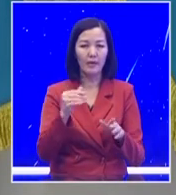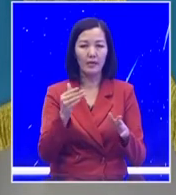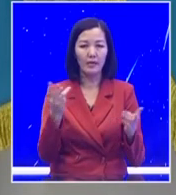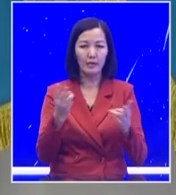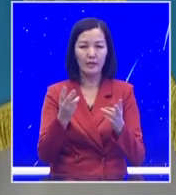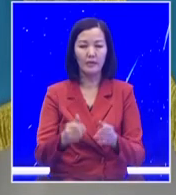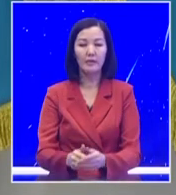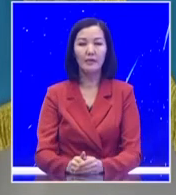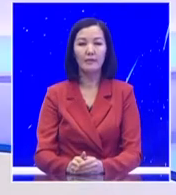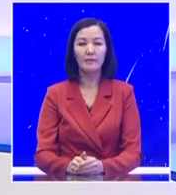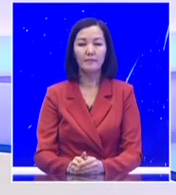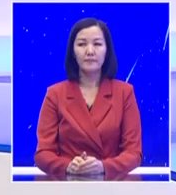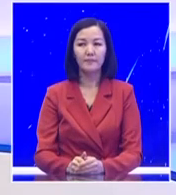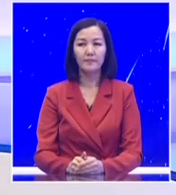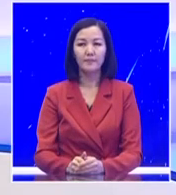санаймын.